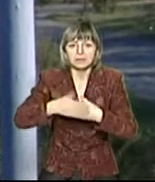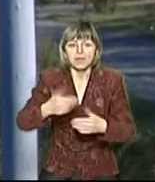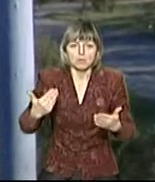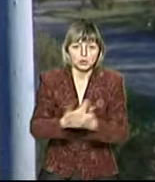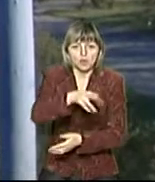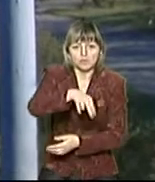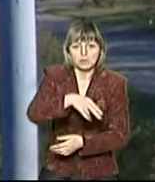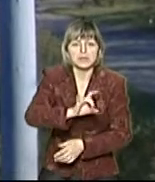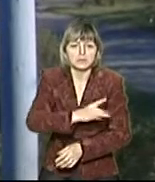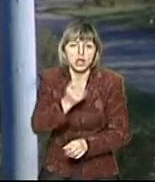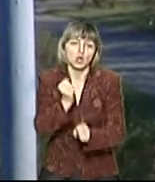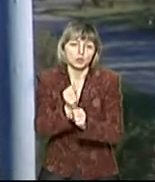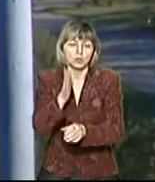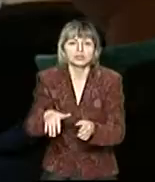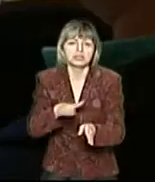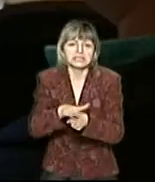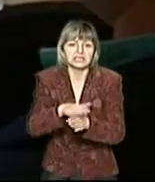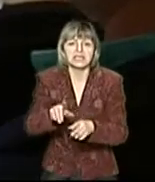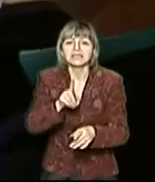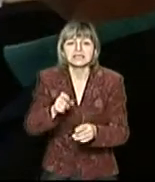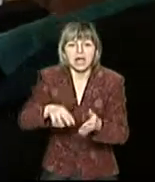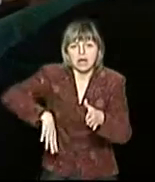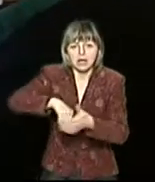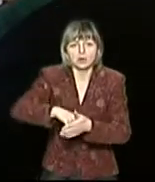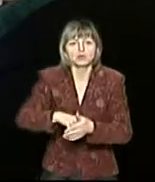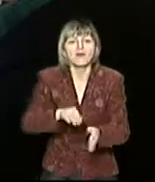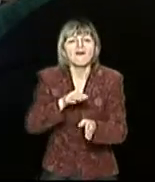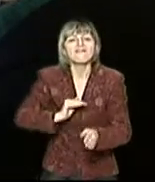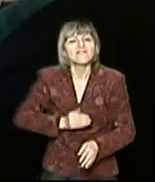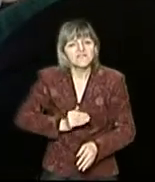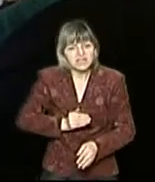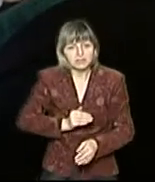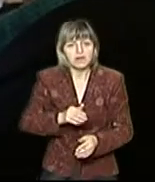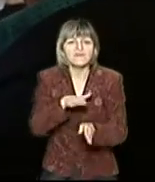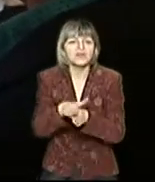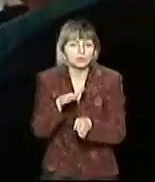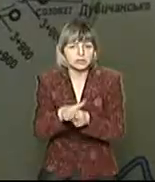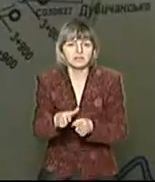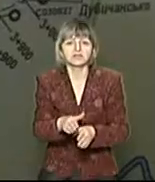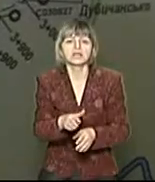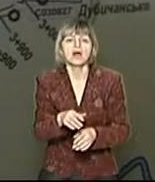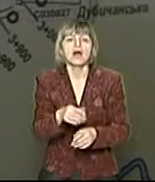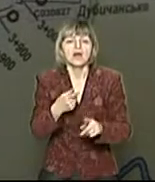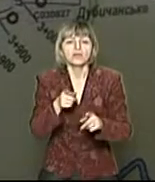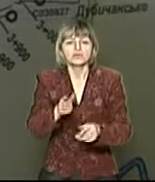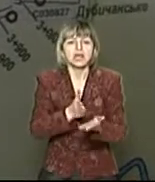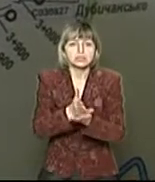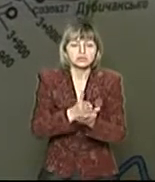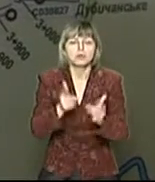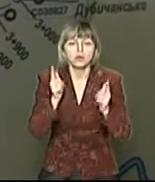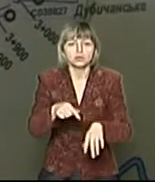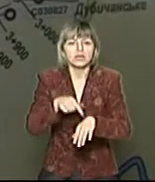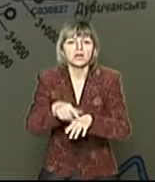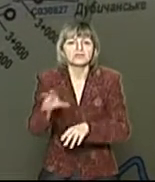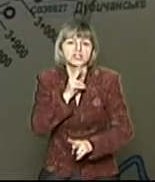ці роботи будуть здійснюватися за рахунок фірми-виконавця. У службі автомобільних доріг Волинської області готові реагувати на усі зауваження